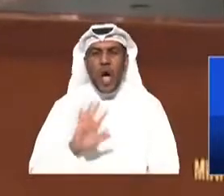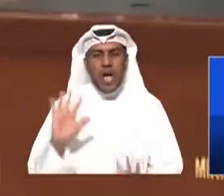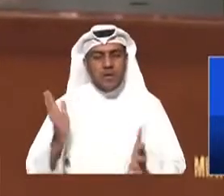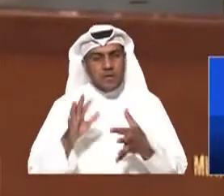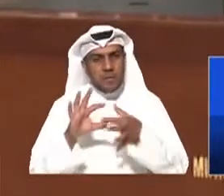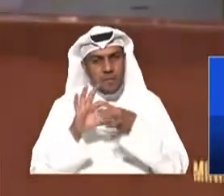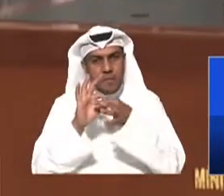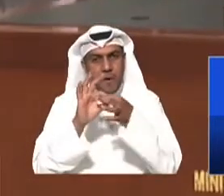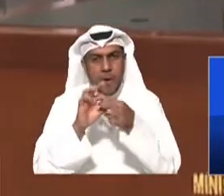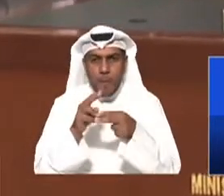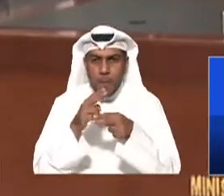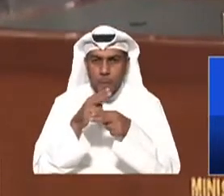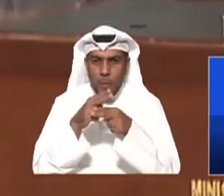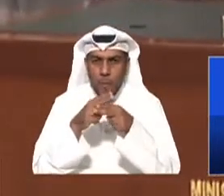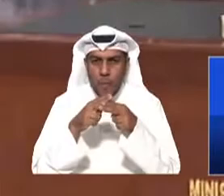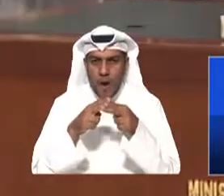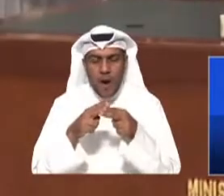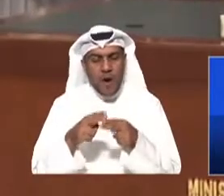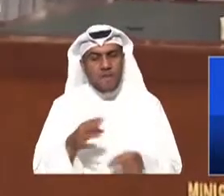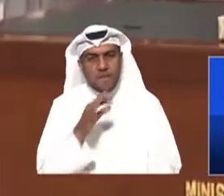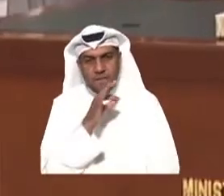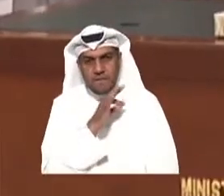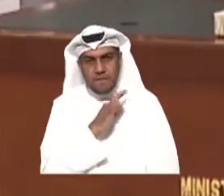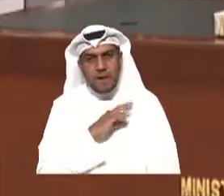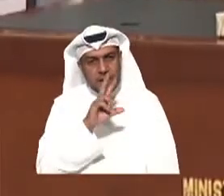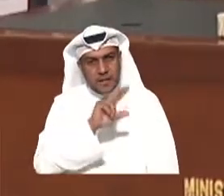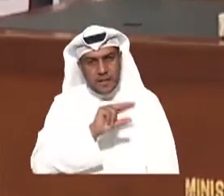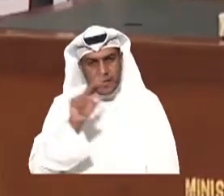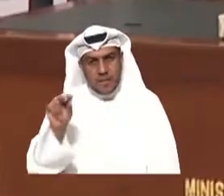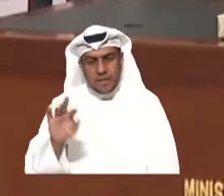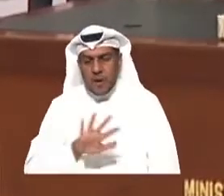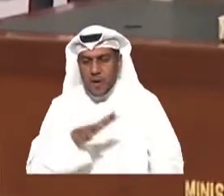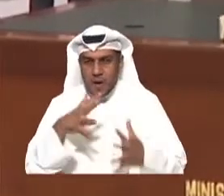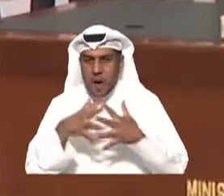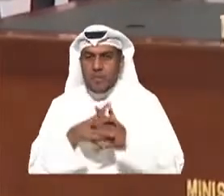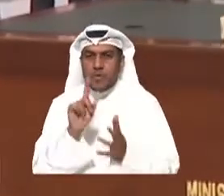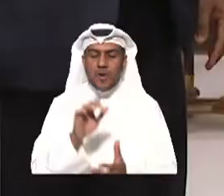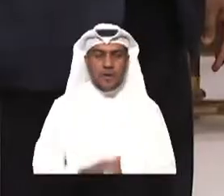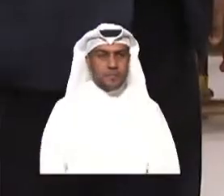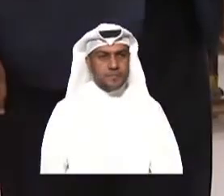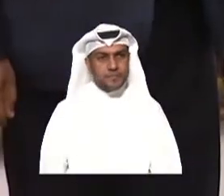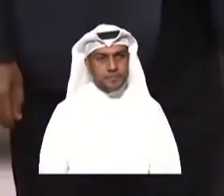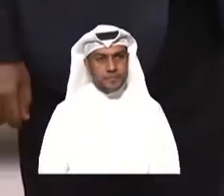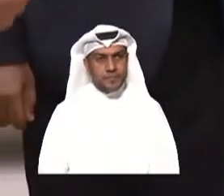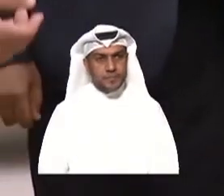الأصعدة بما يخدم مصالح البلدين وشعبيهما الصديقين.